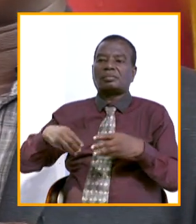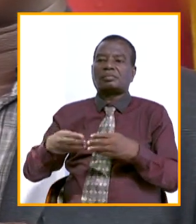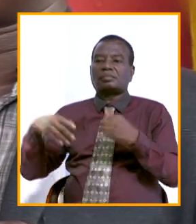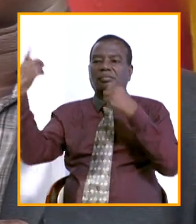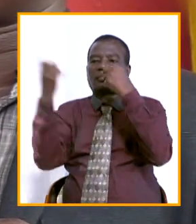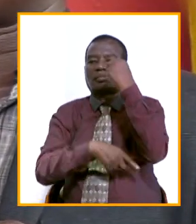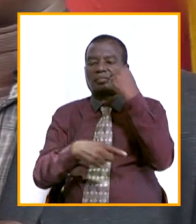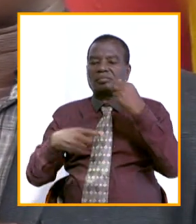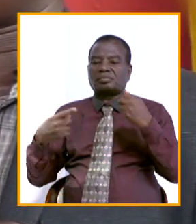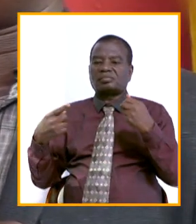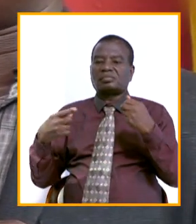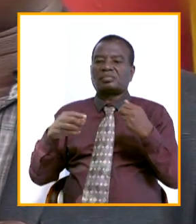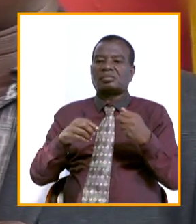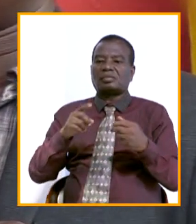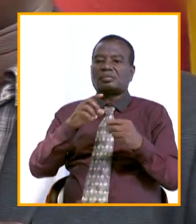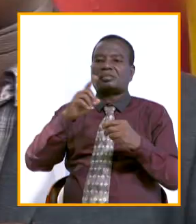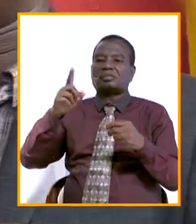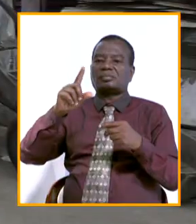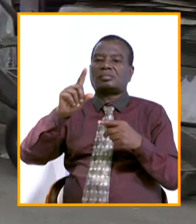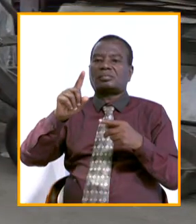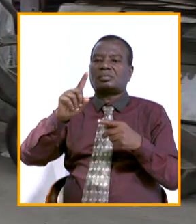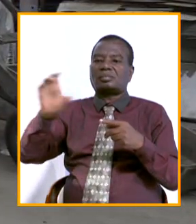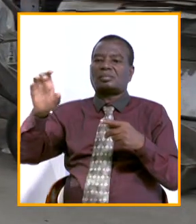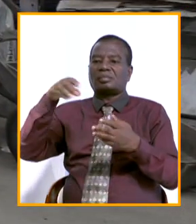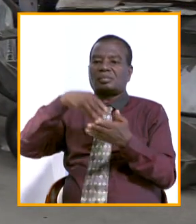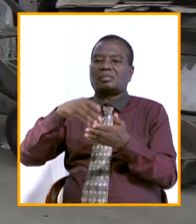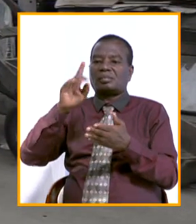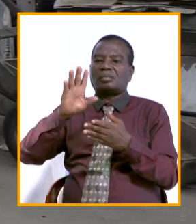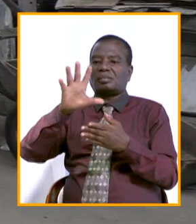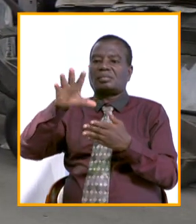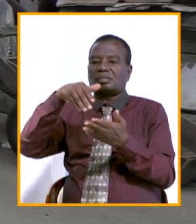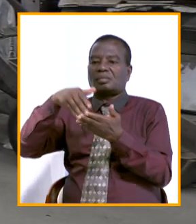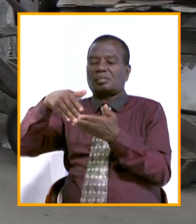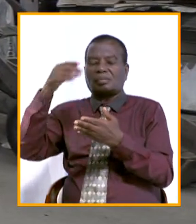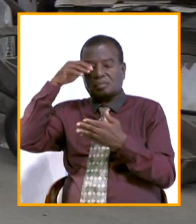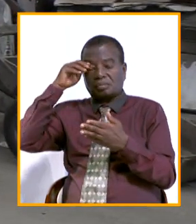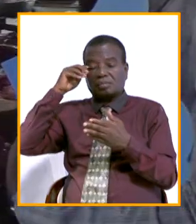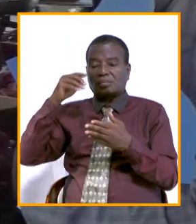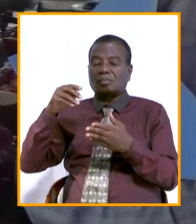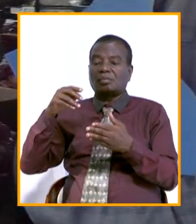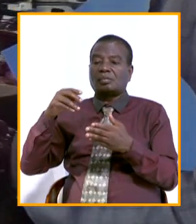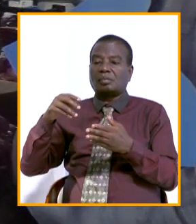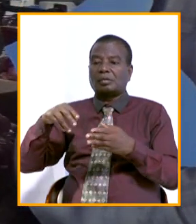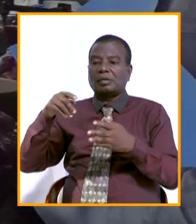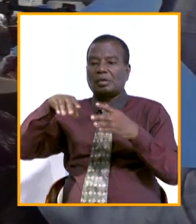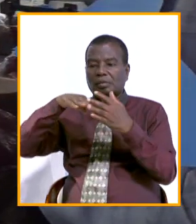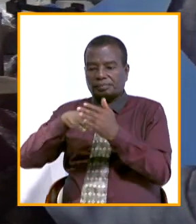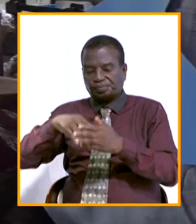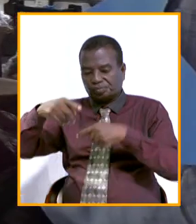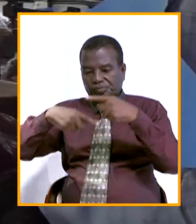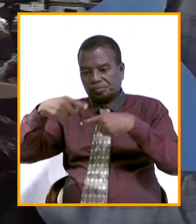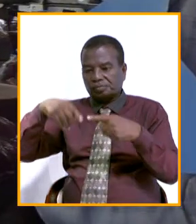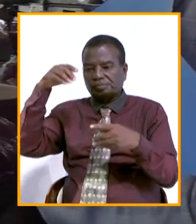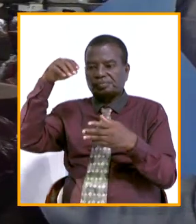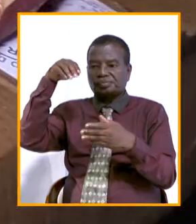et ces amendes vont de 100 000 à 5 millions. Cap ensuite sur le petit marché de Marc-Henri. Un boucher également pris la main dans